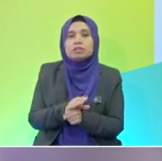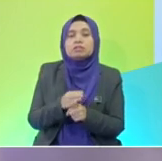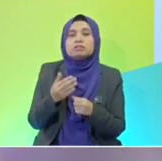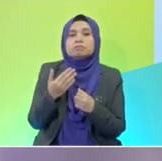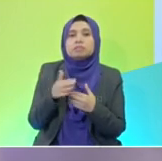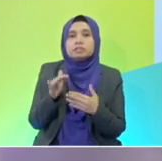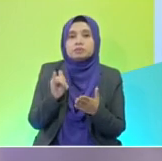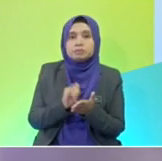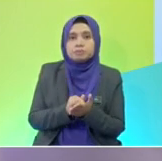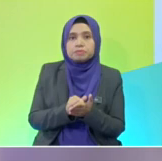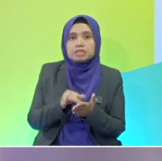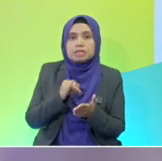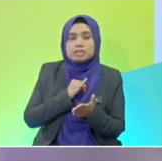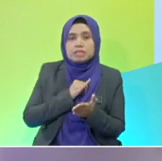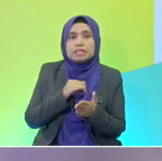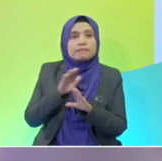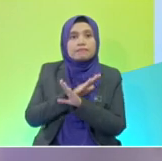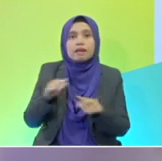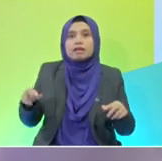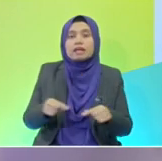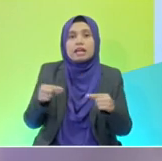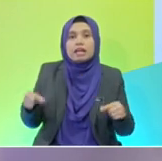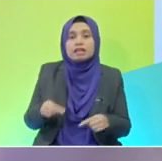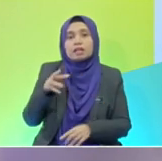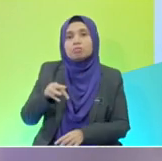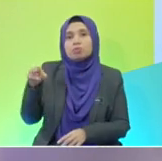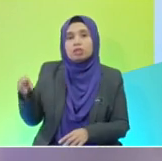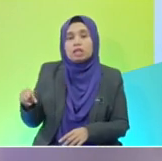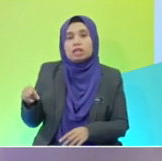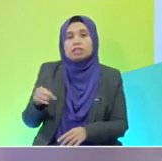saya sangat tidak menggalakkan murid menggunakan